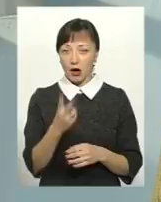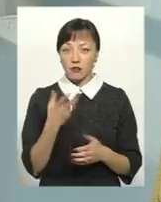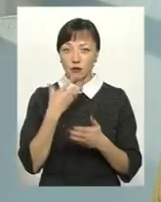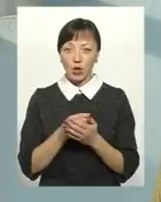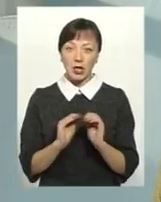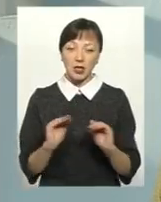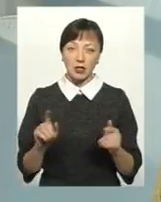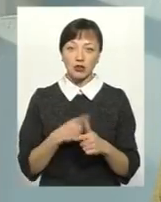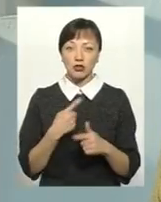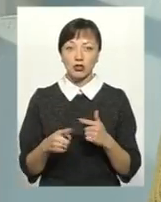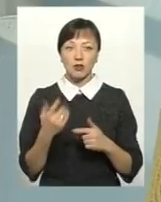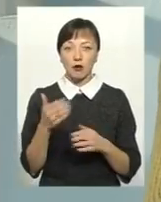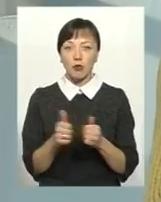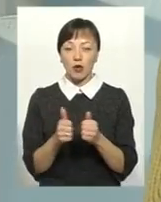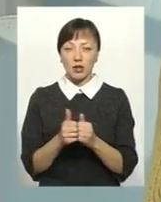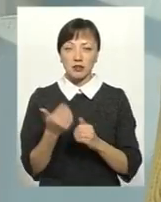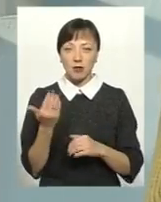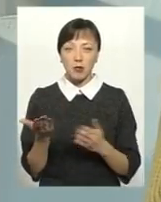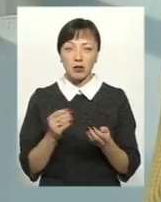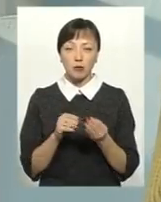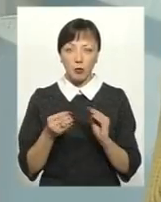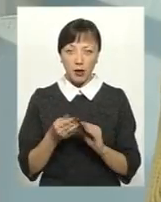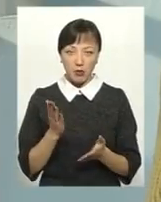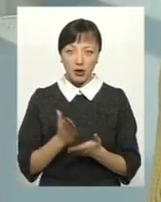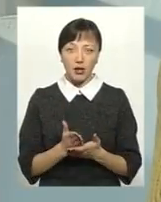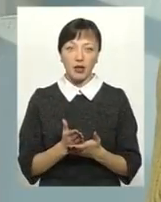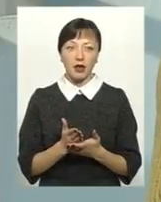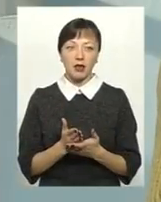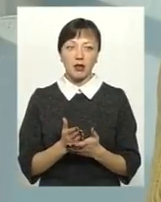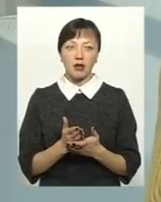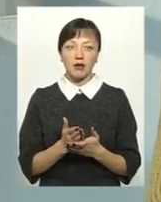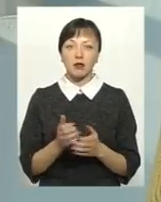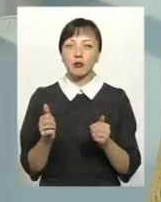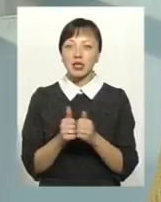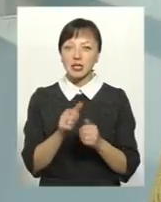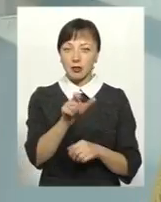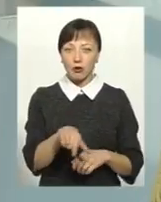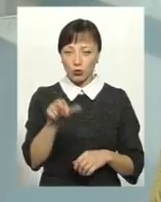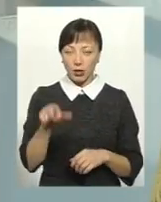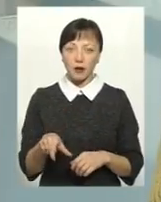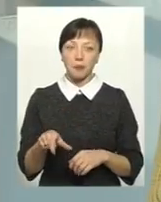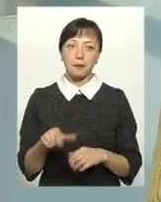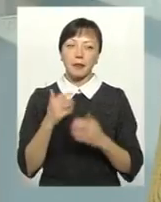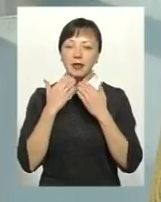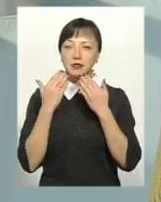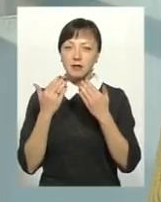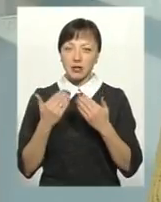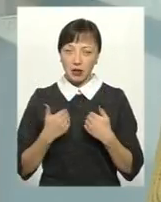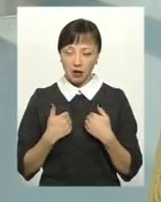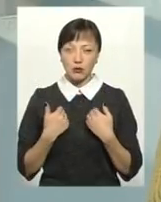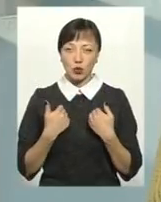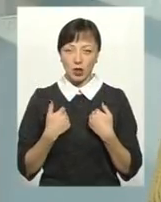своїх дітях чи ваш поряд з вами якась проблема у близьких ваших, то звертайтесь до